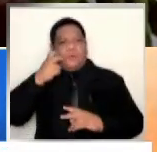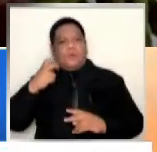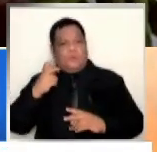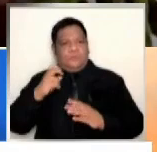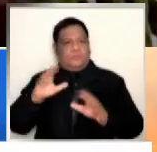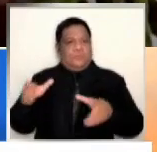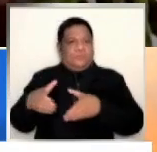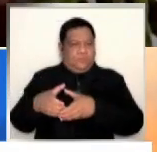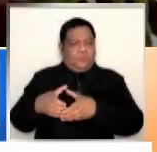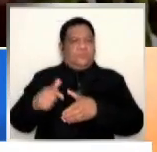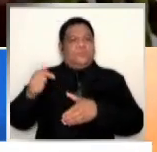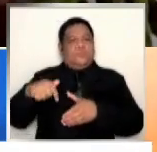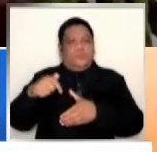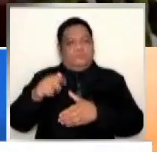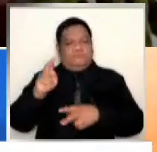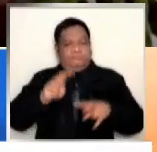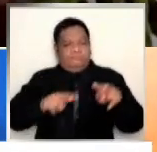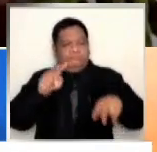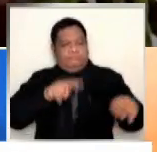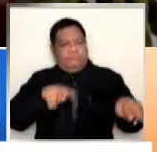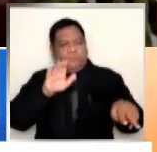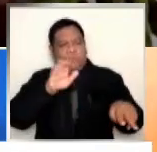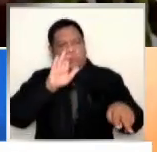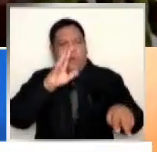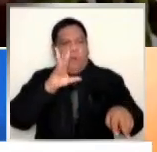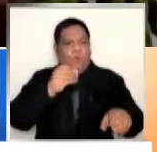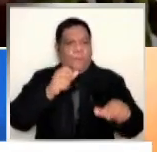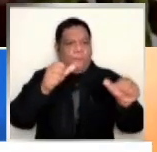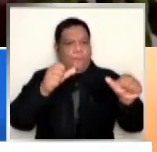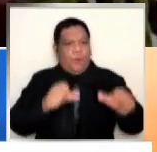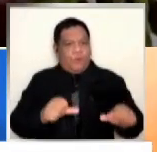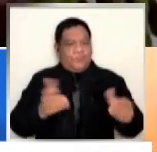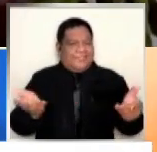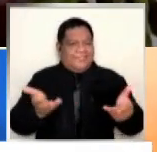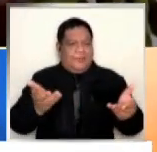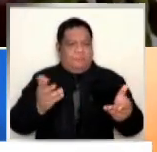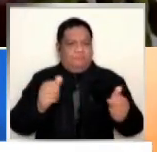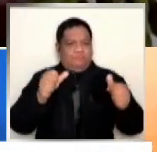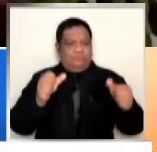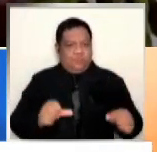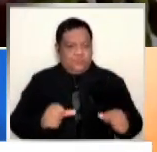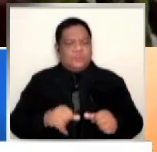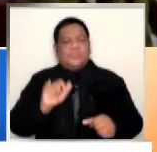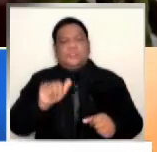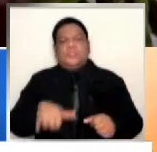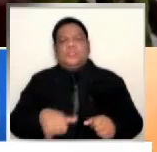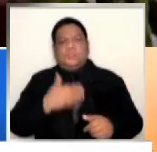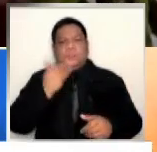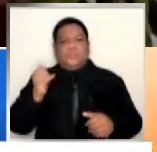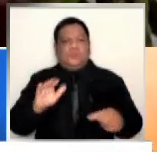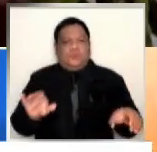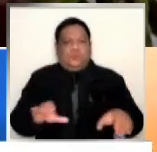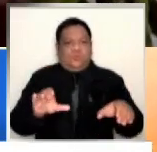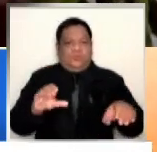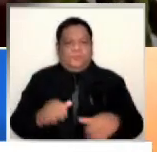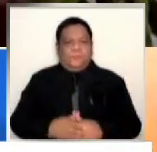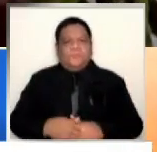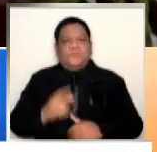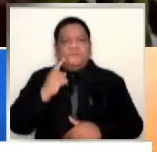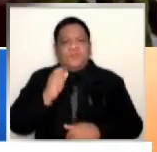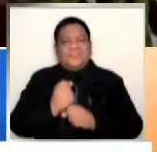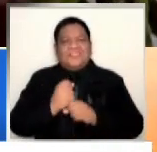maghahanap kung sino talaga ang nag-post at kung nasaan. And I think that's the best course of action para na rin sa safety ng ating